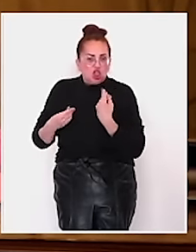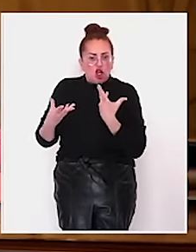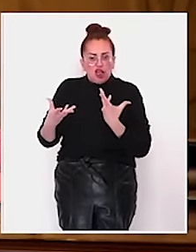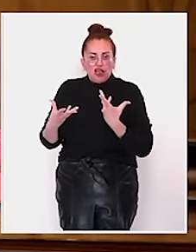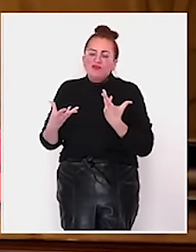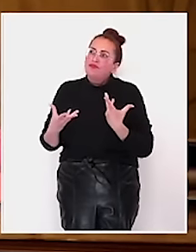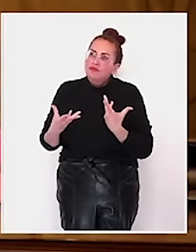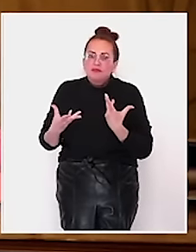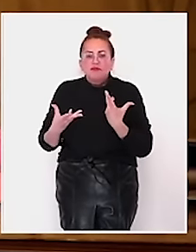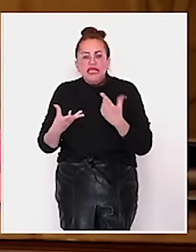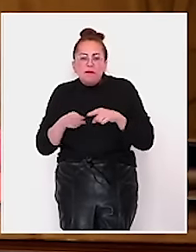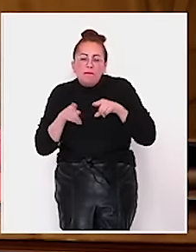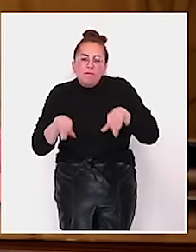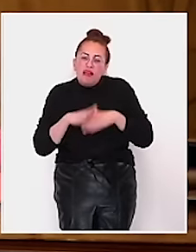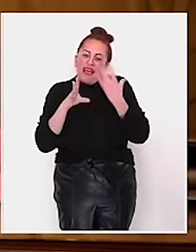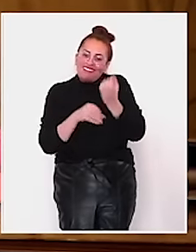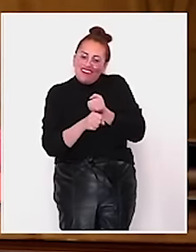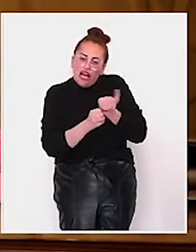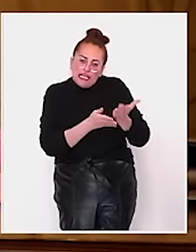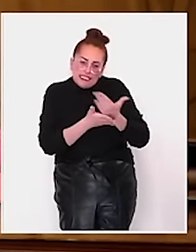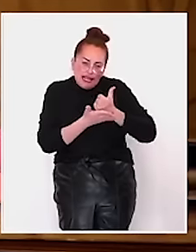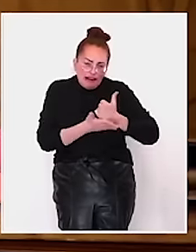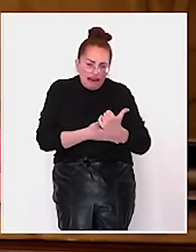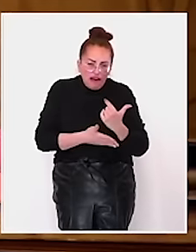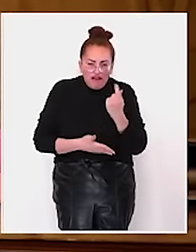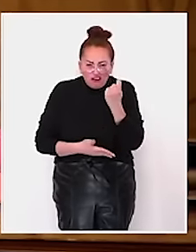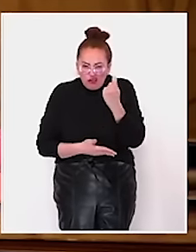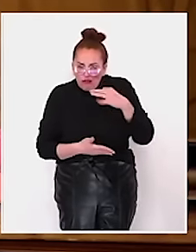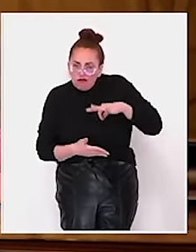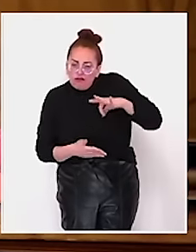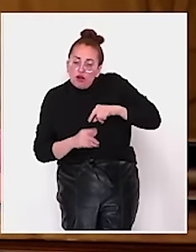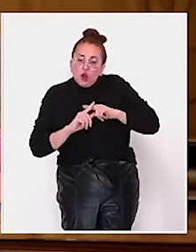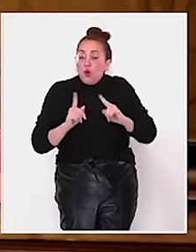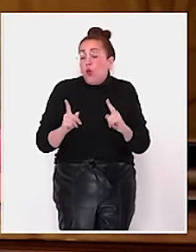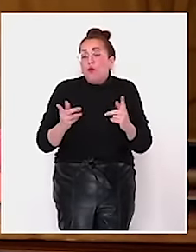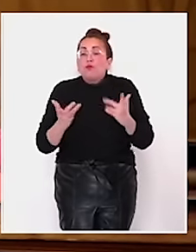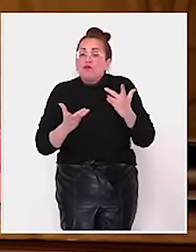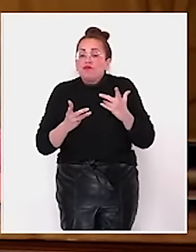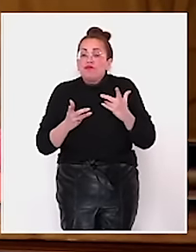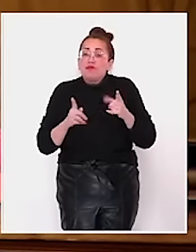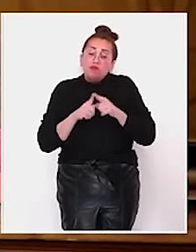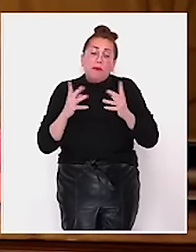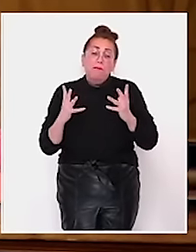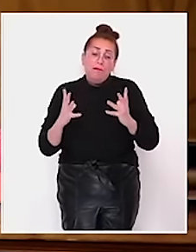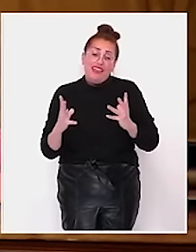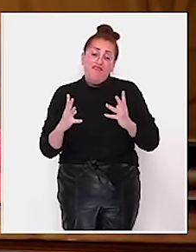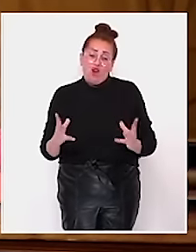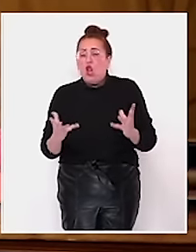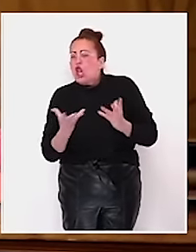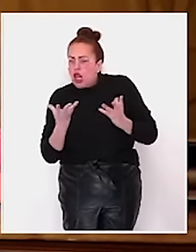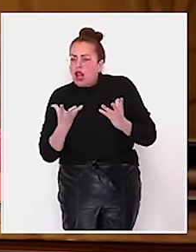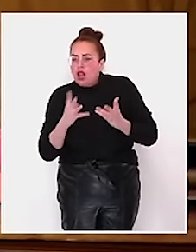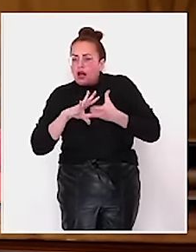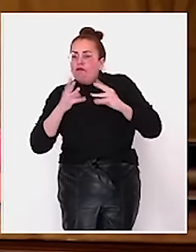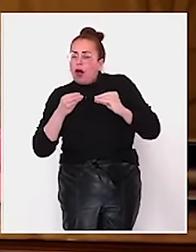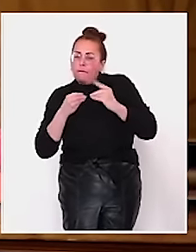un travail à part entière. C'est pour ça que le niveau de rémunération est à cette hauteur. Et donc, c'est vrai que c'est une forme de bénévolat, parce que c'est de l'engagement civique.